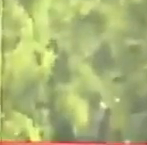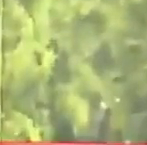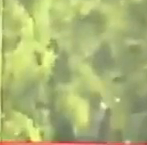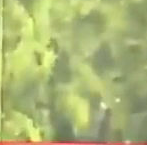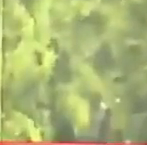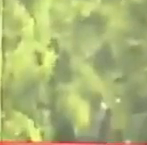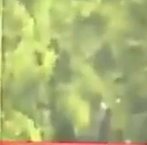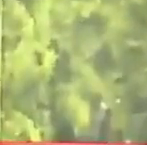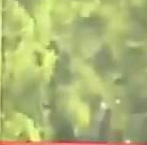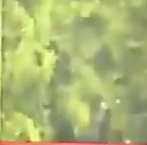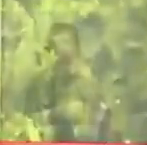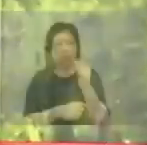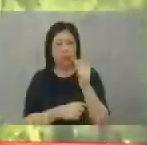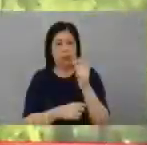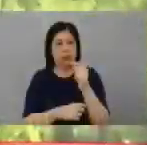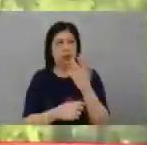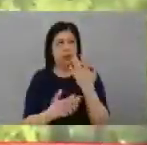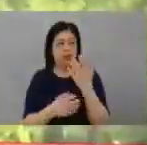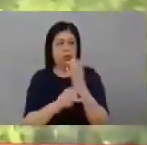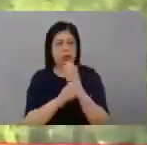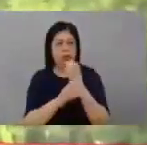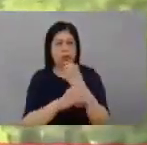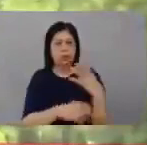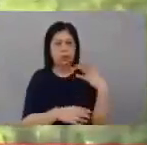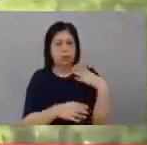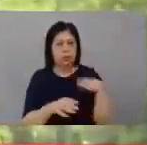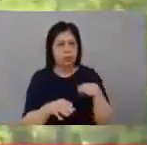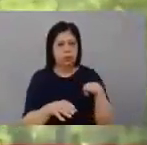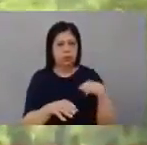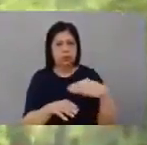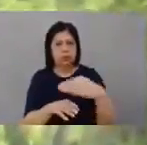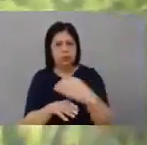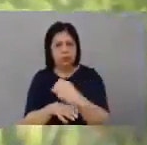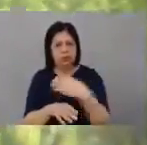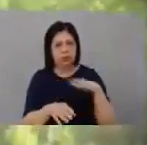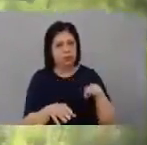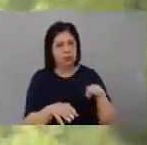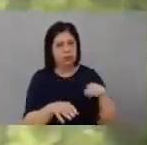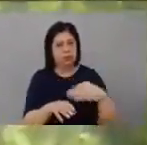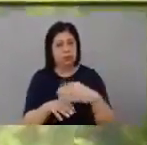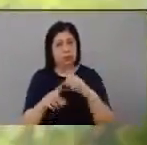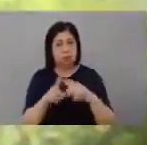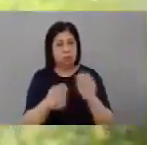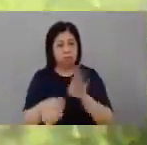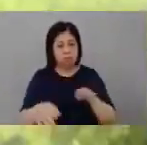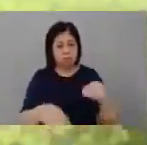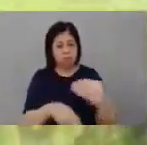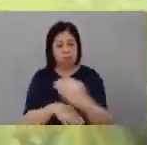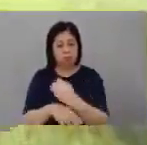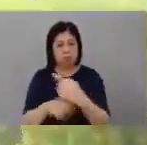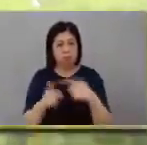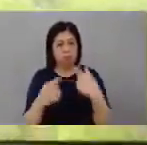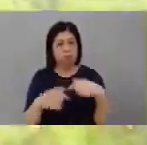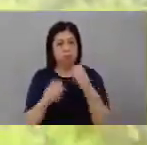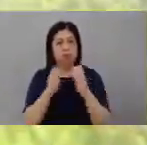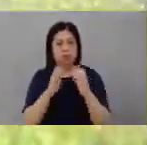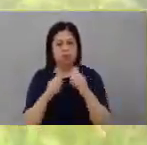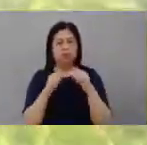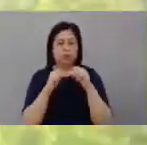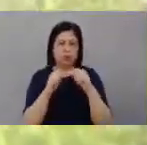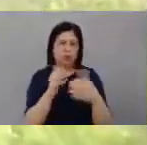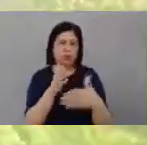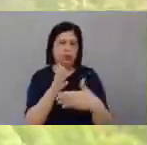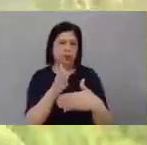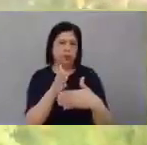kumakaliwa, papunta ng Meralco Avenue at sa Pasig at sa dumediretso ng main artery ng EDSA. Dito naman, sa may northbound ay